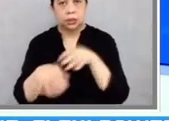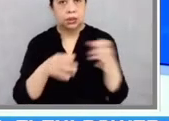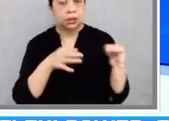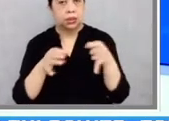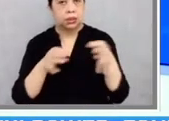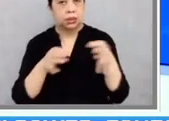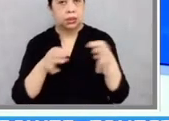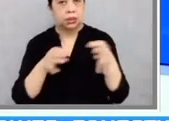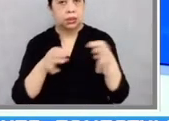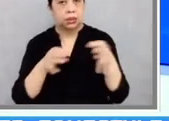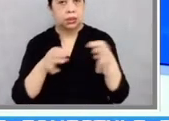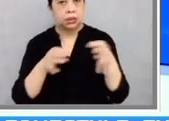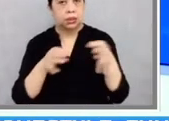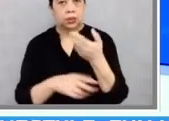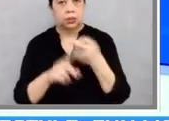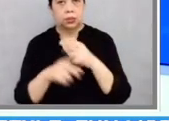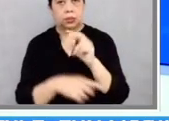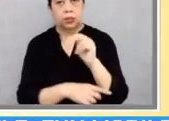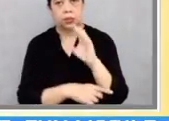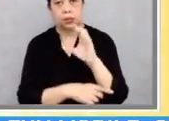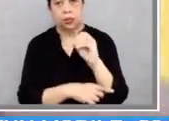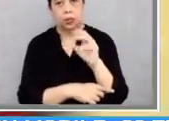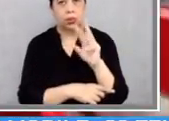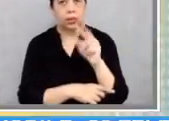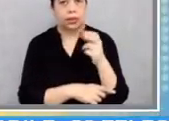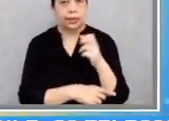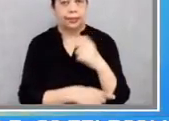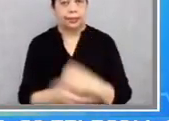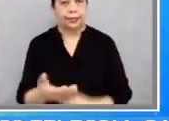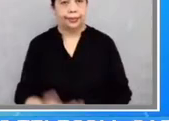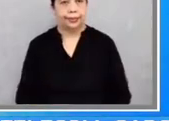balitang hatid ni Nico Wahe.